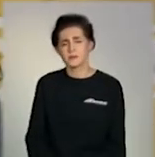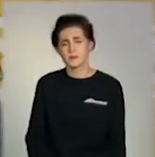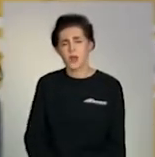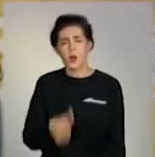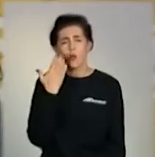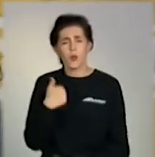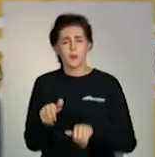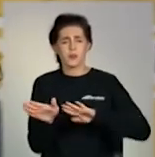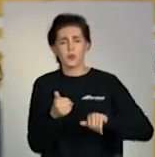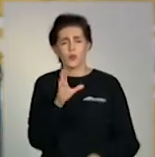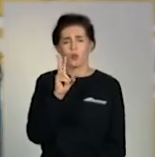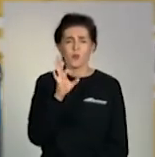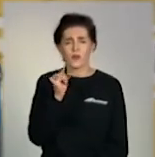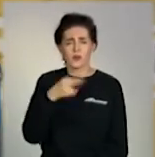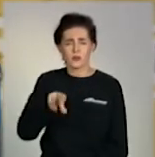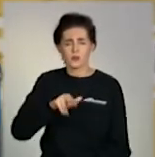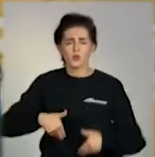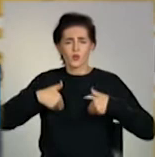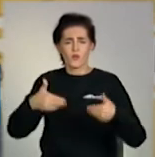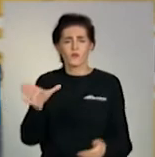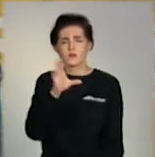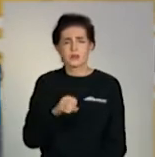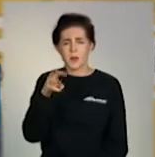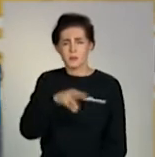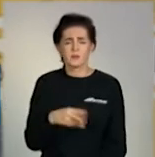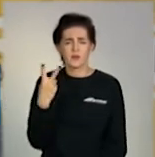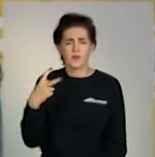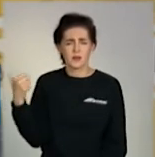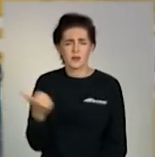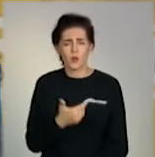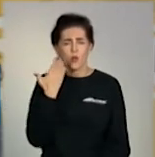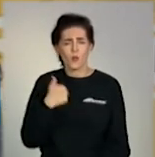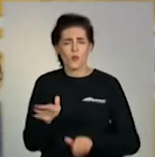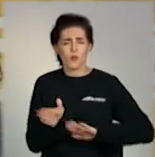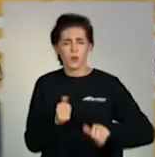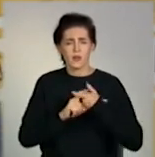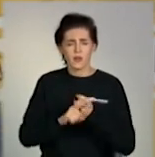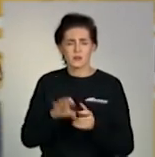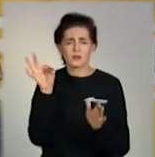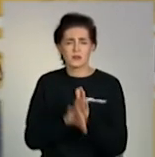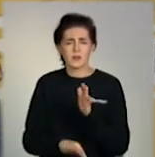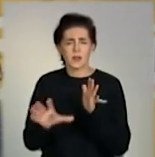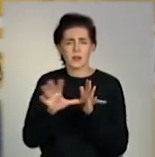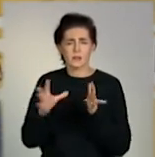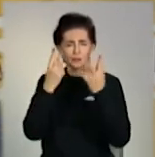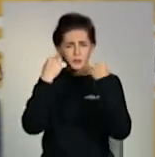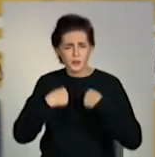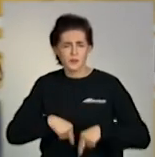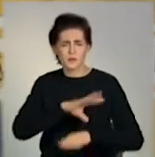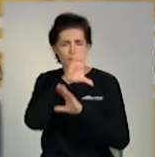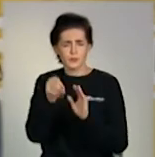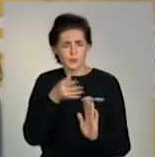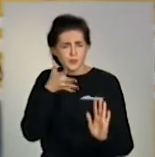ми абсолютно радимо всім через 2 тижні після перенесеної інфекції робити електроенцефалограму і